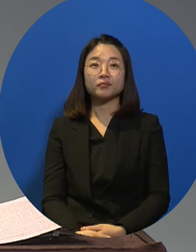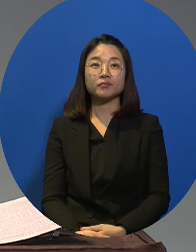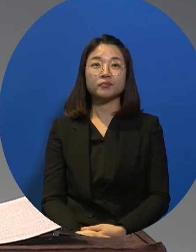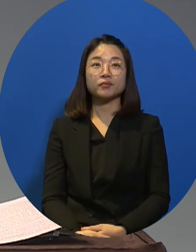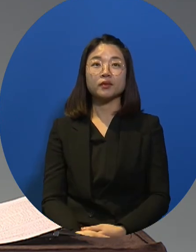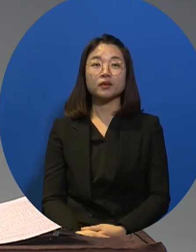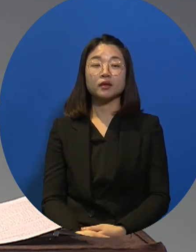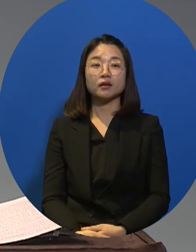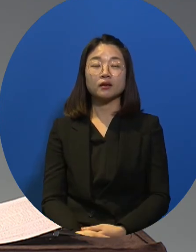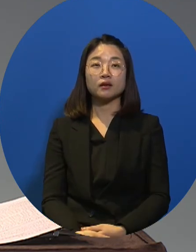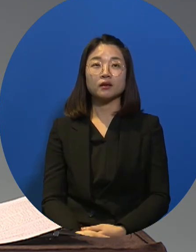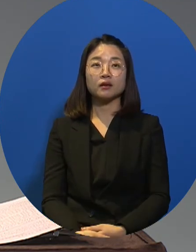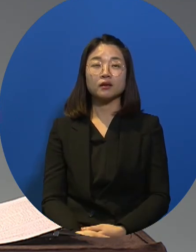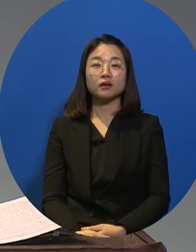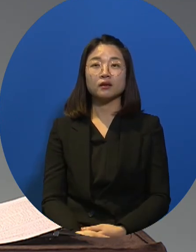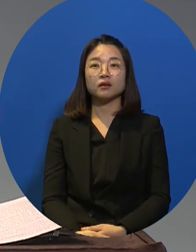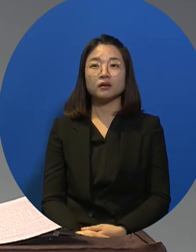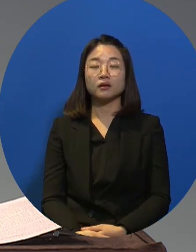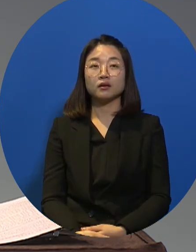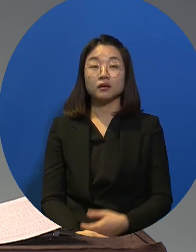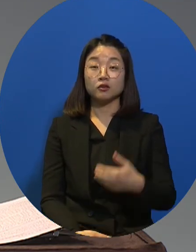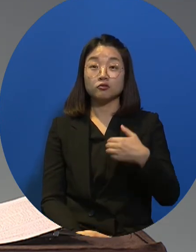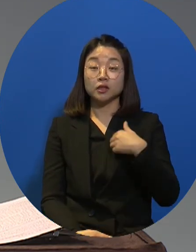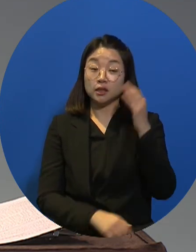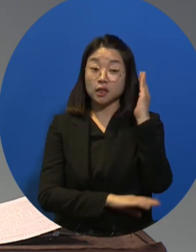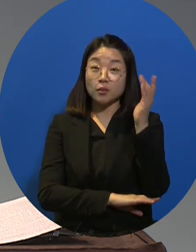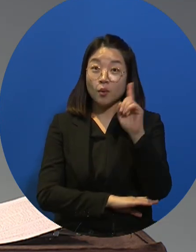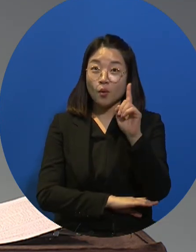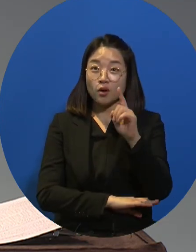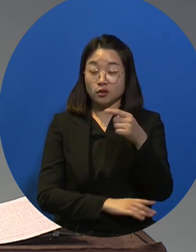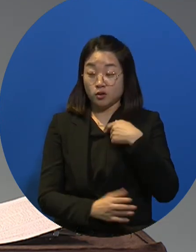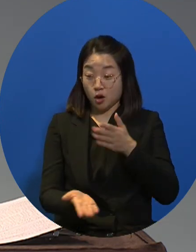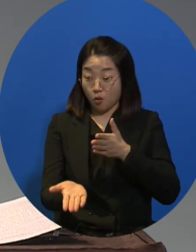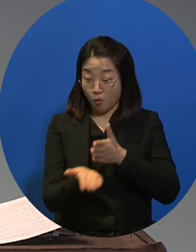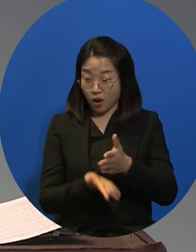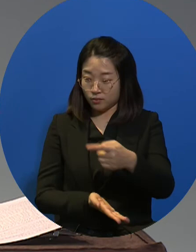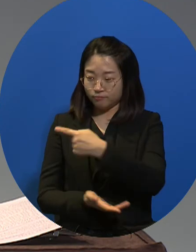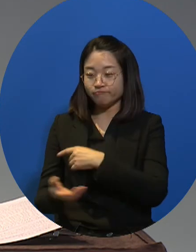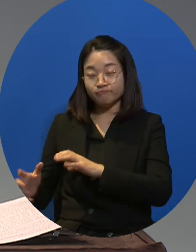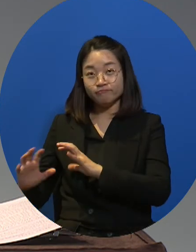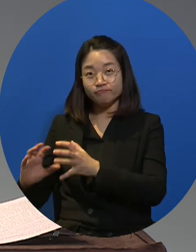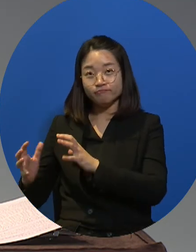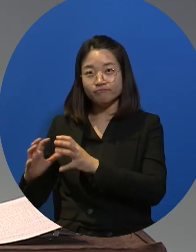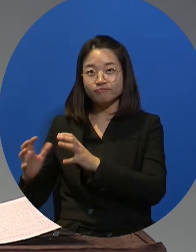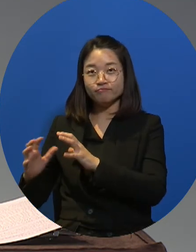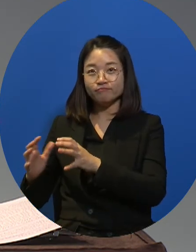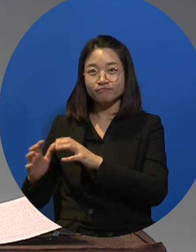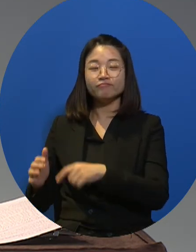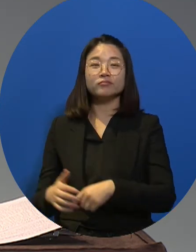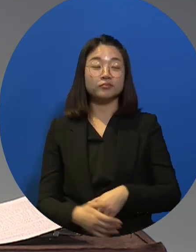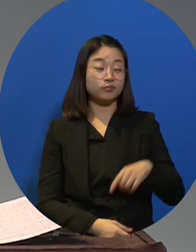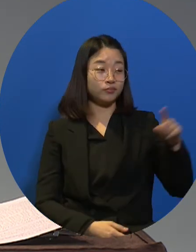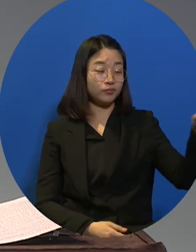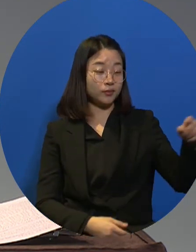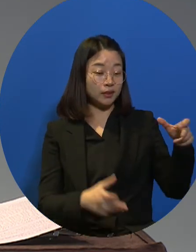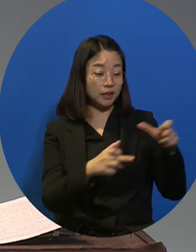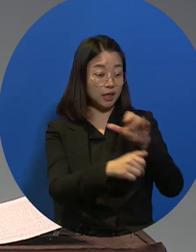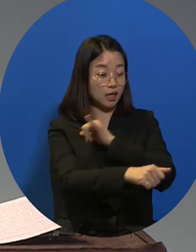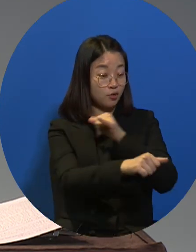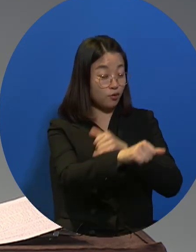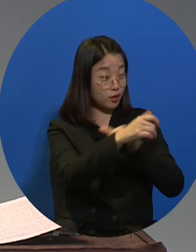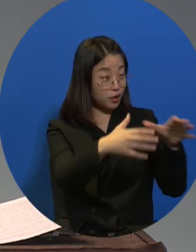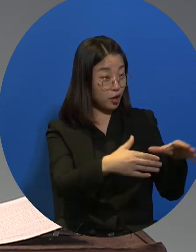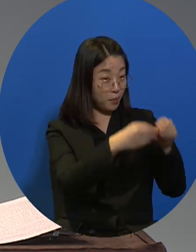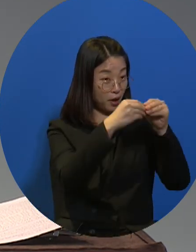드리는 내용은 저희 과에서 이 모색 방안을 위해서 선택의정서 비준 이후에 인권위의